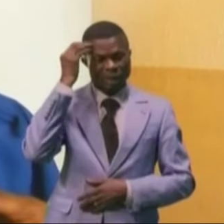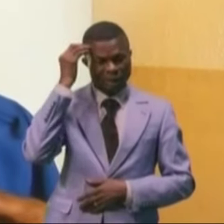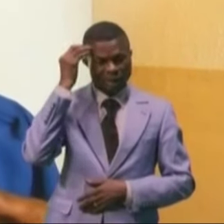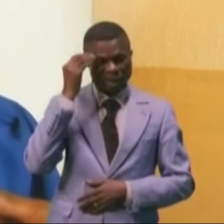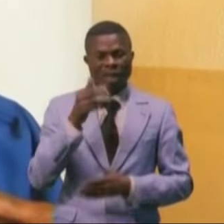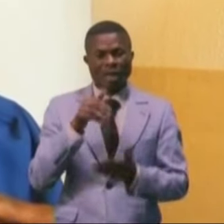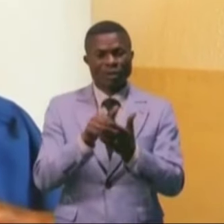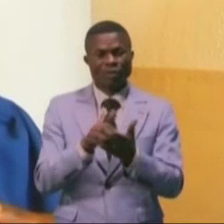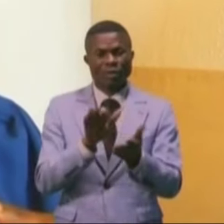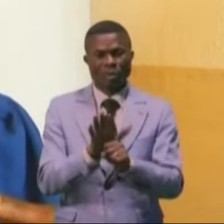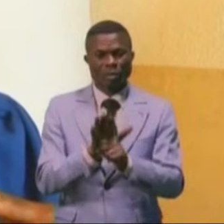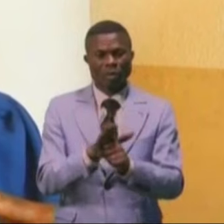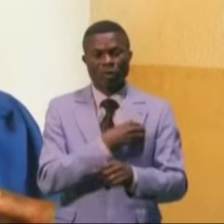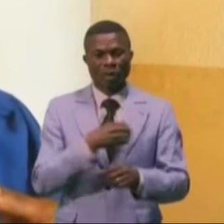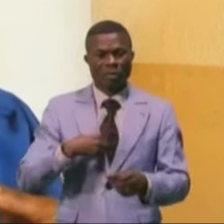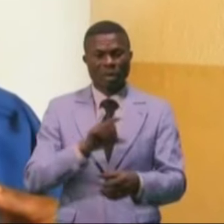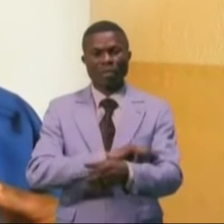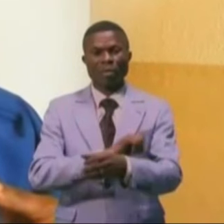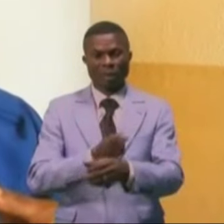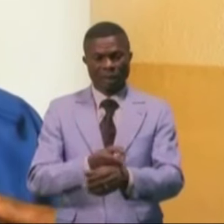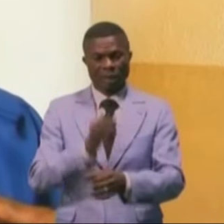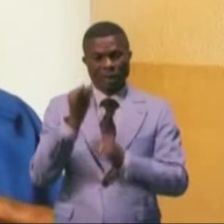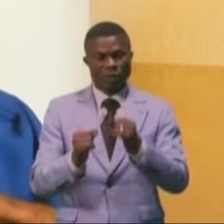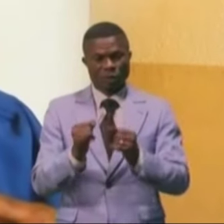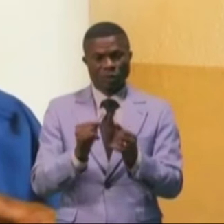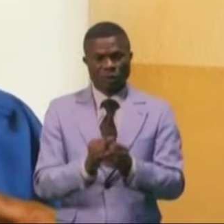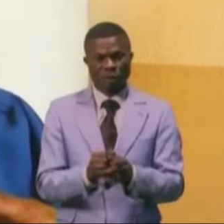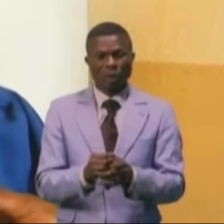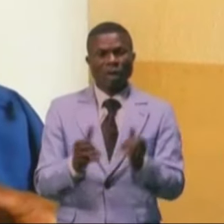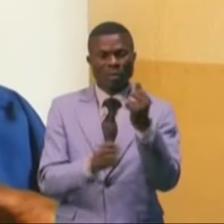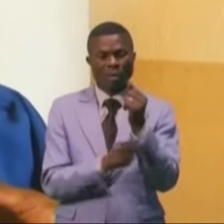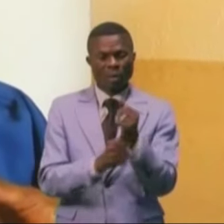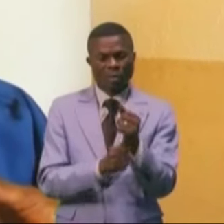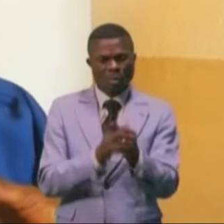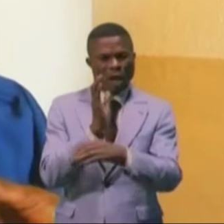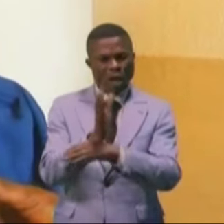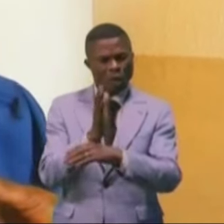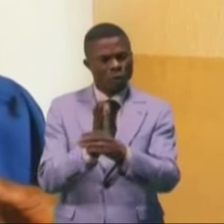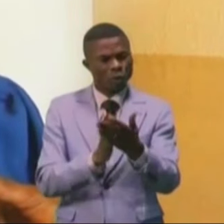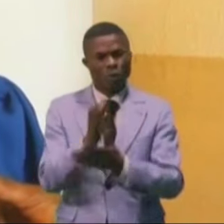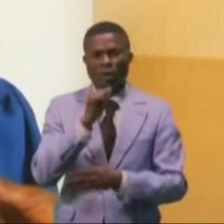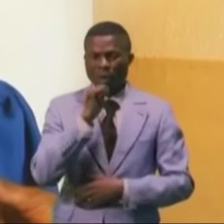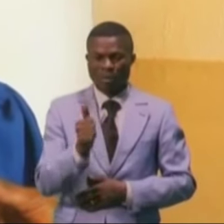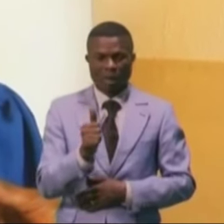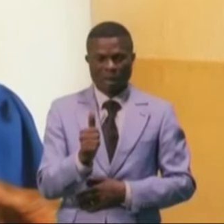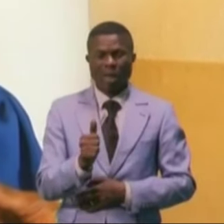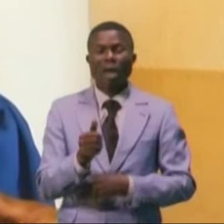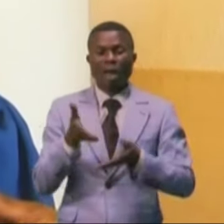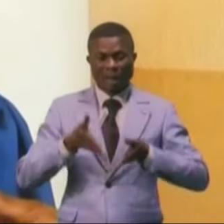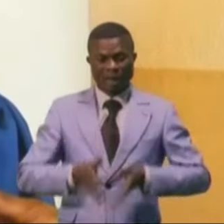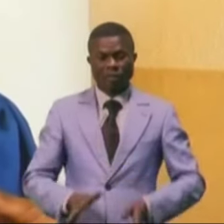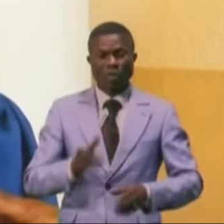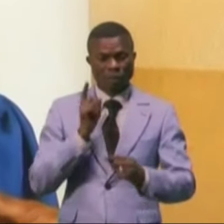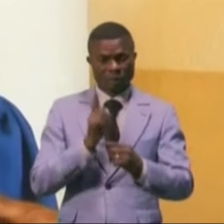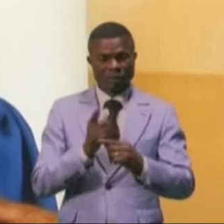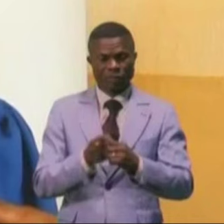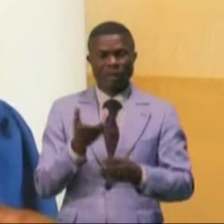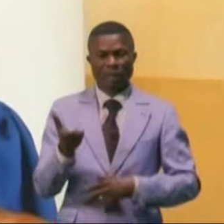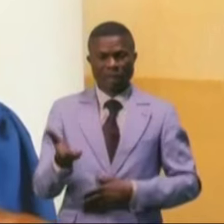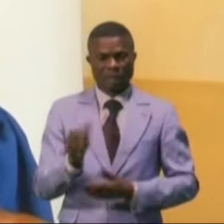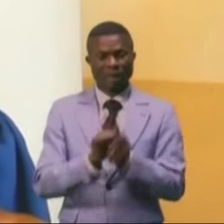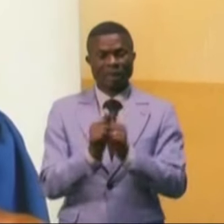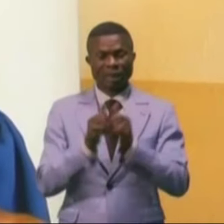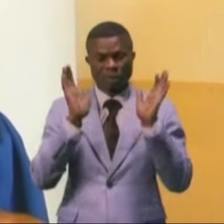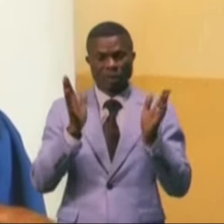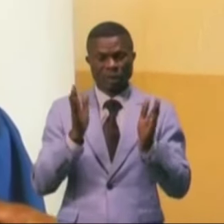faible. Alors s'il n'y a pas de gens pour remonter leur psychologie, c'est grave. Et